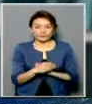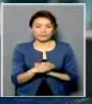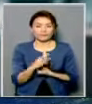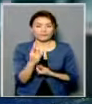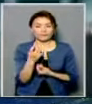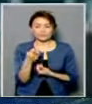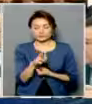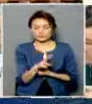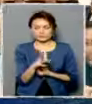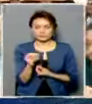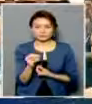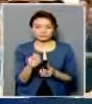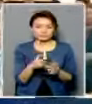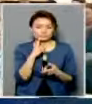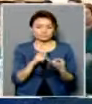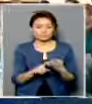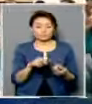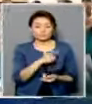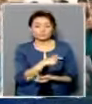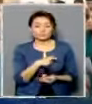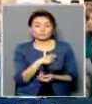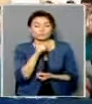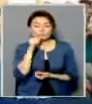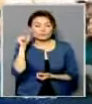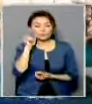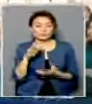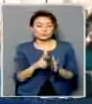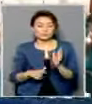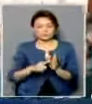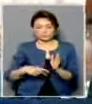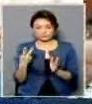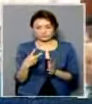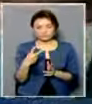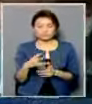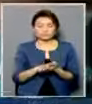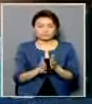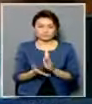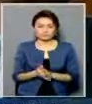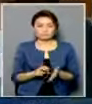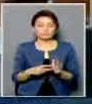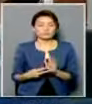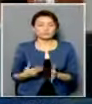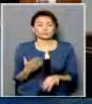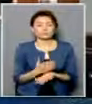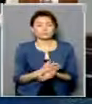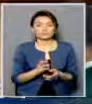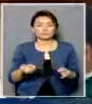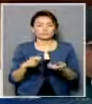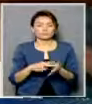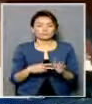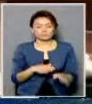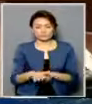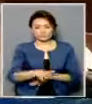фракции партии и закрепленные депутаты в прошлом году из семи десяти двадцати двух мероприятий запланированных в рамках данного проекта